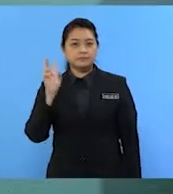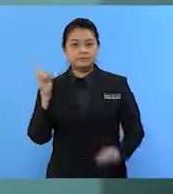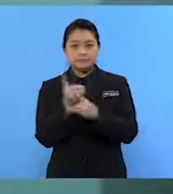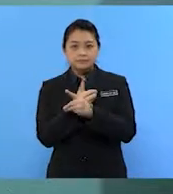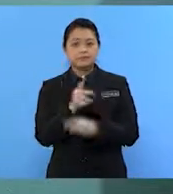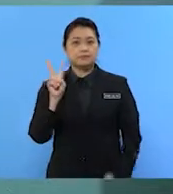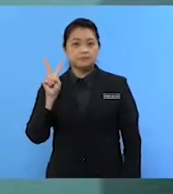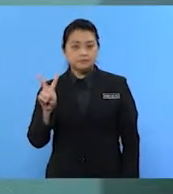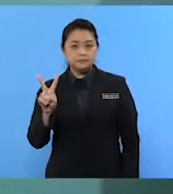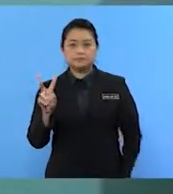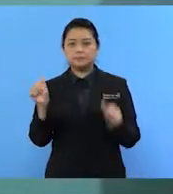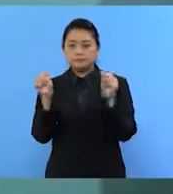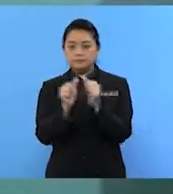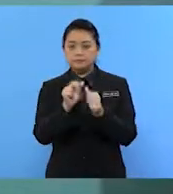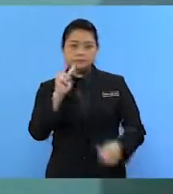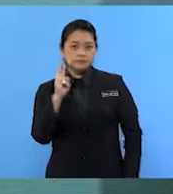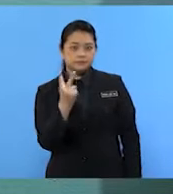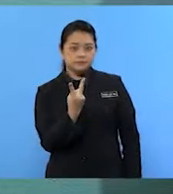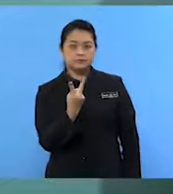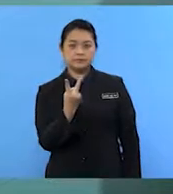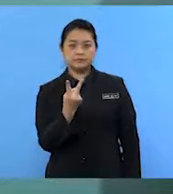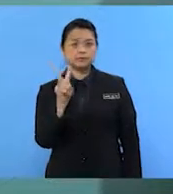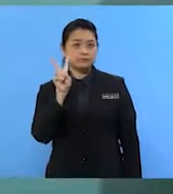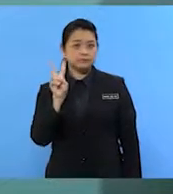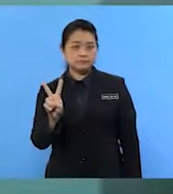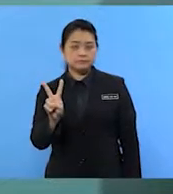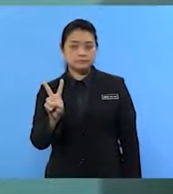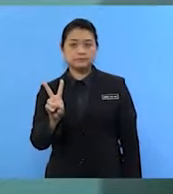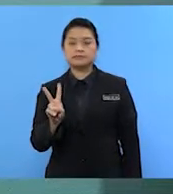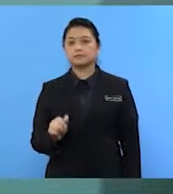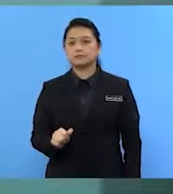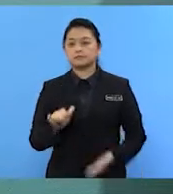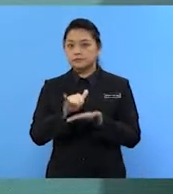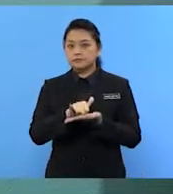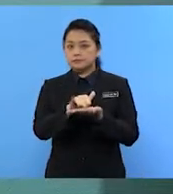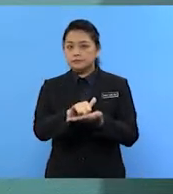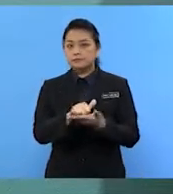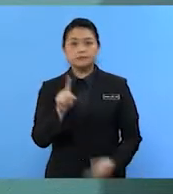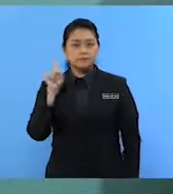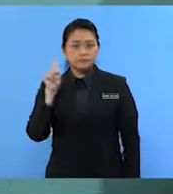darabkan 2 dengan songsangan bagi 2, iaitu